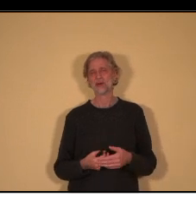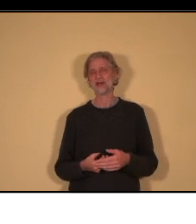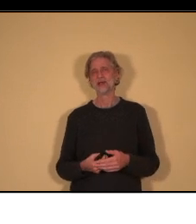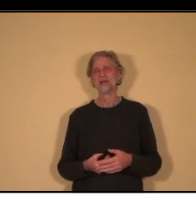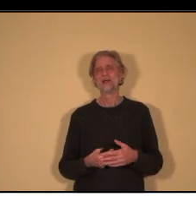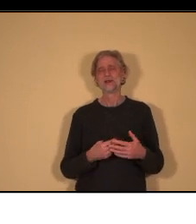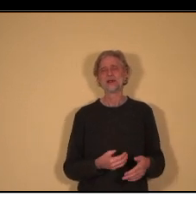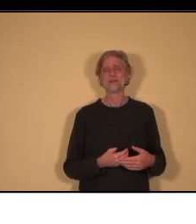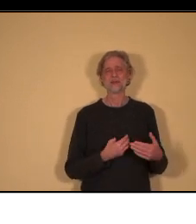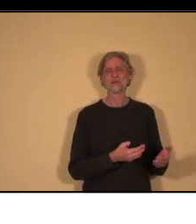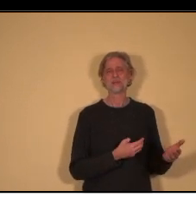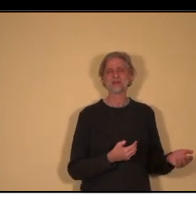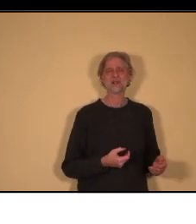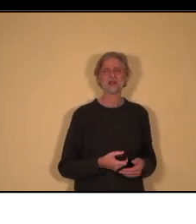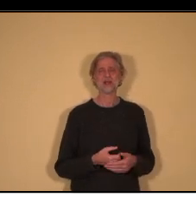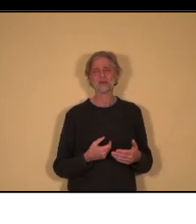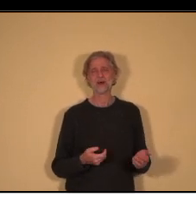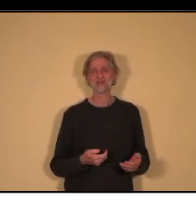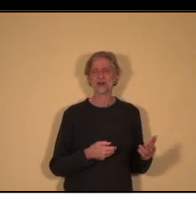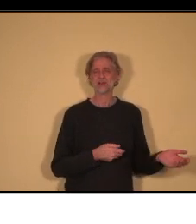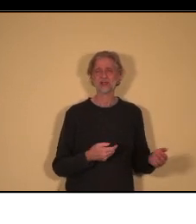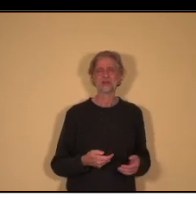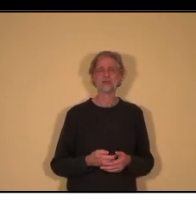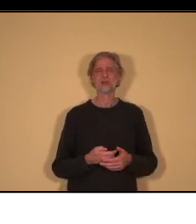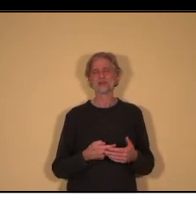CO2 zu verpressen in der Nähe von Basel